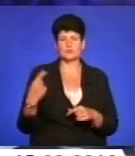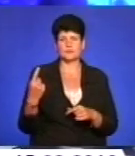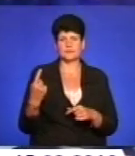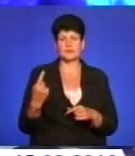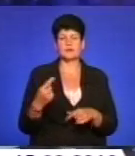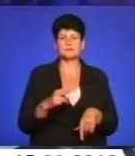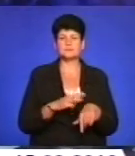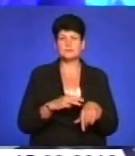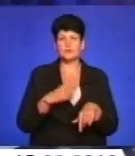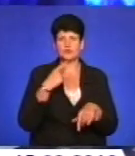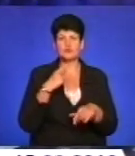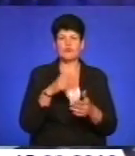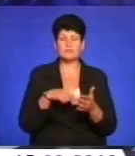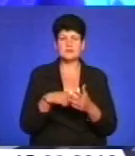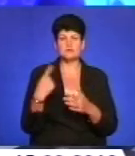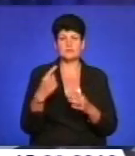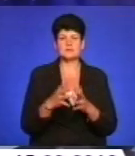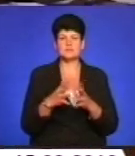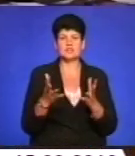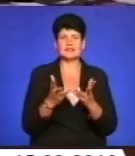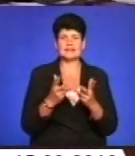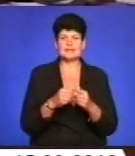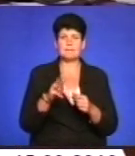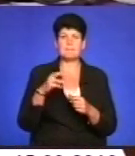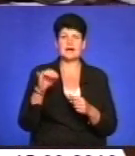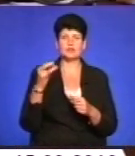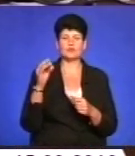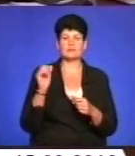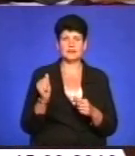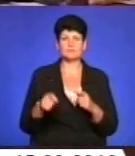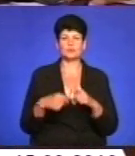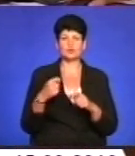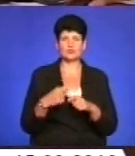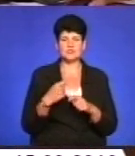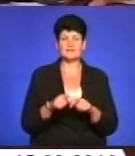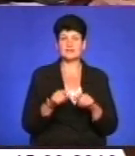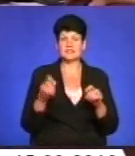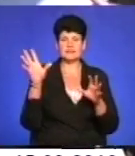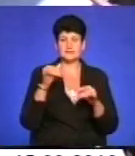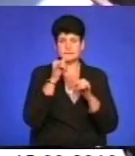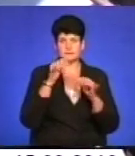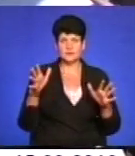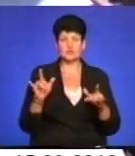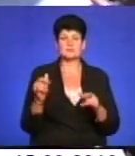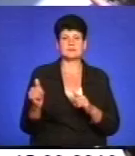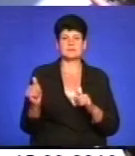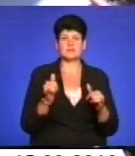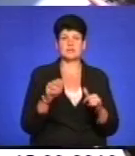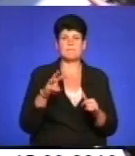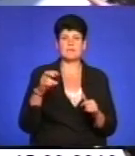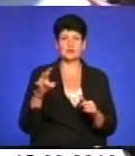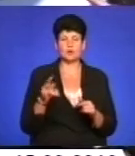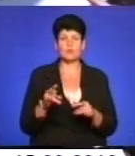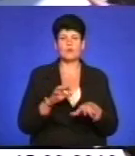Правоохоронці наголошують, що в місті та області зросла кількість майнових злочинів, а розкриваються не усі. Аби убезпечити майно громадян, поліція